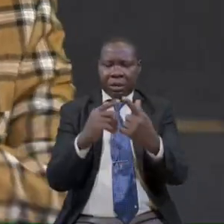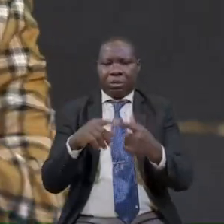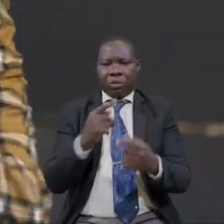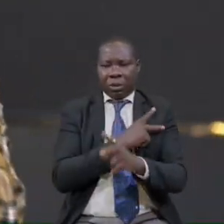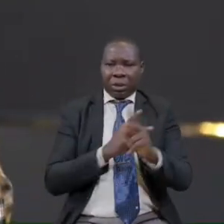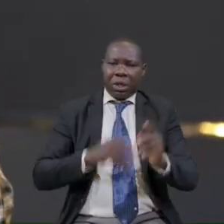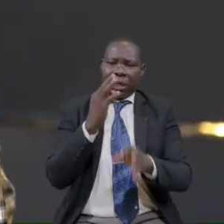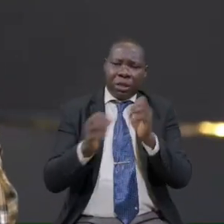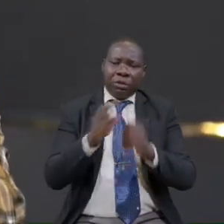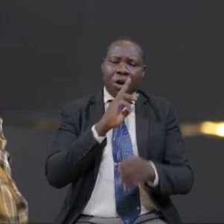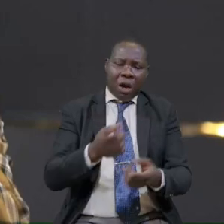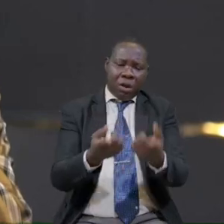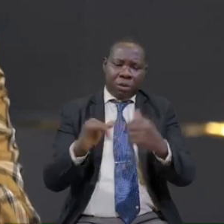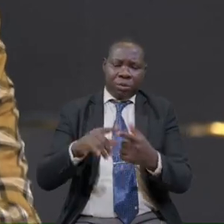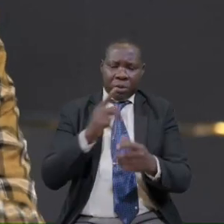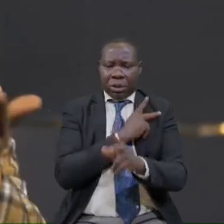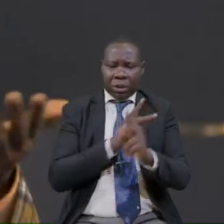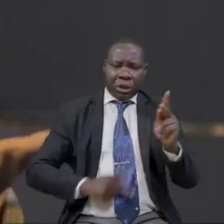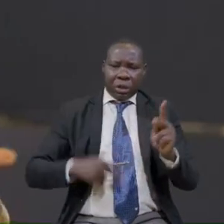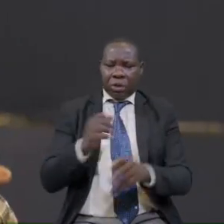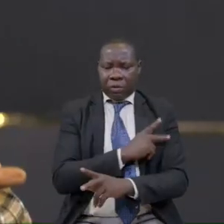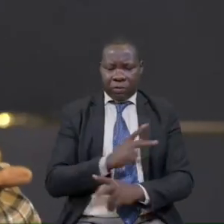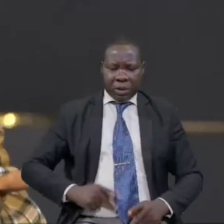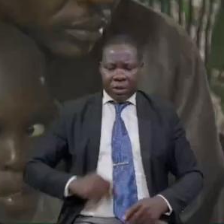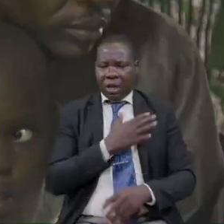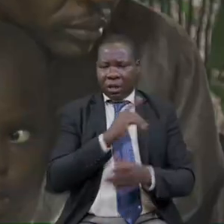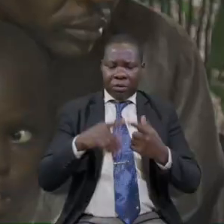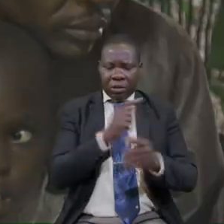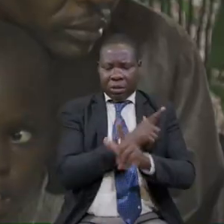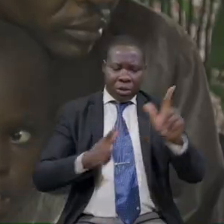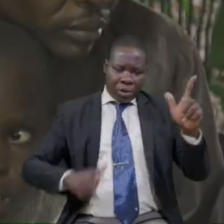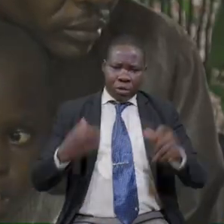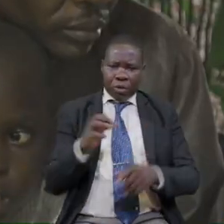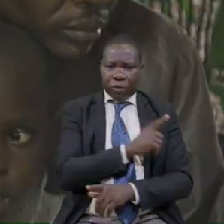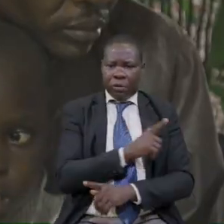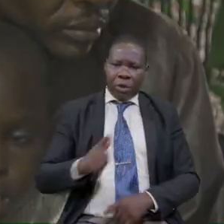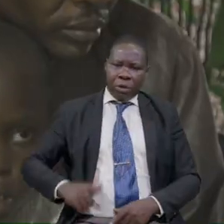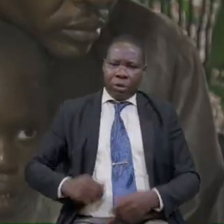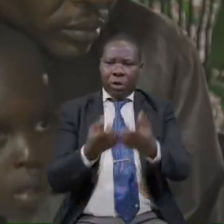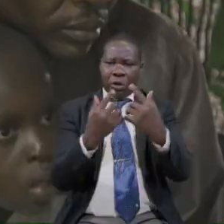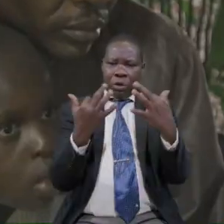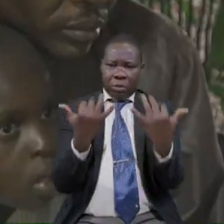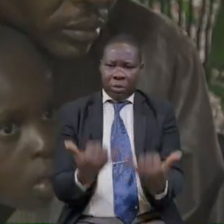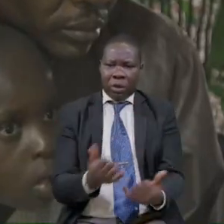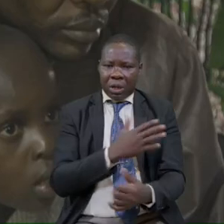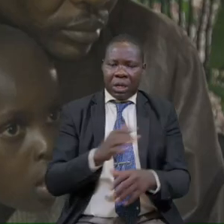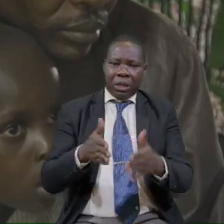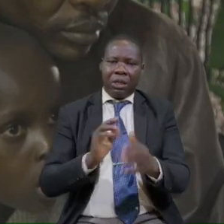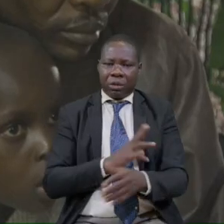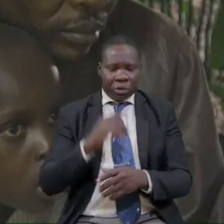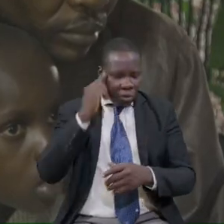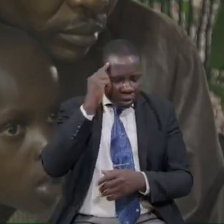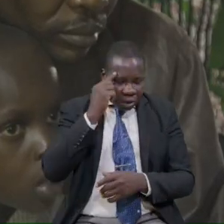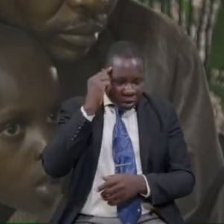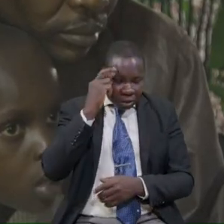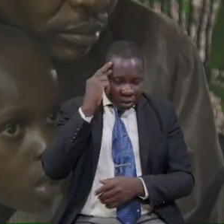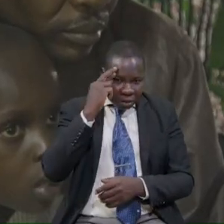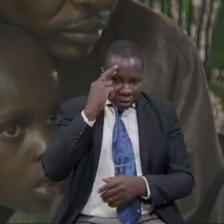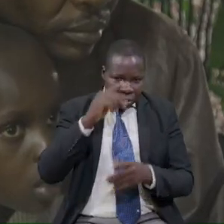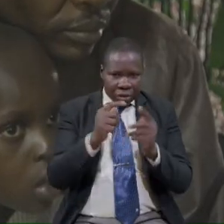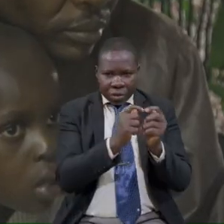Si vous allez venir au roi des rois et au seigneur des seigneurs, venez maintenant. Et que,